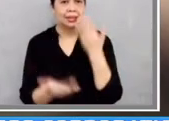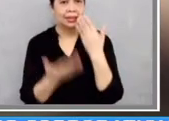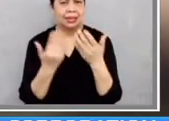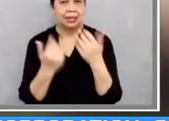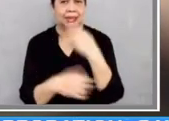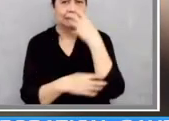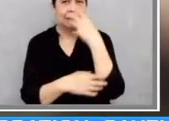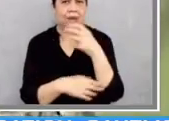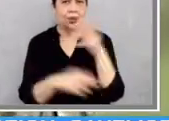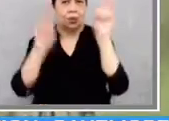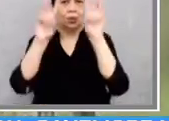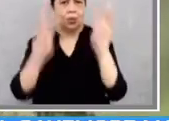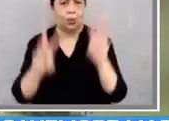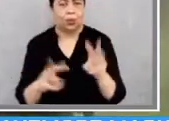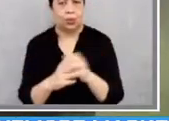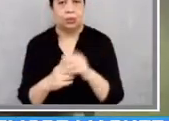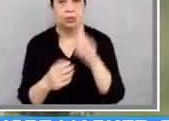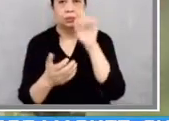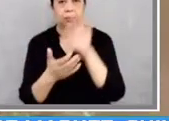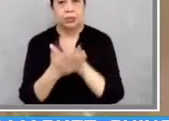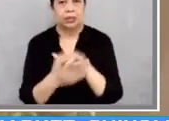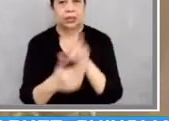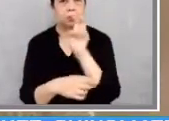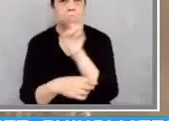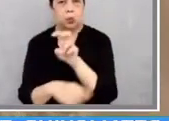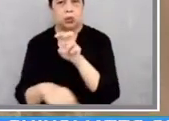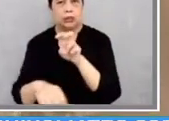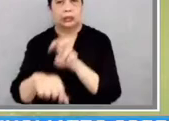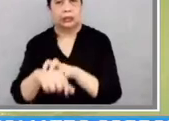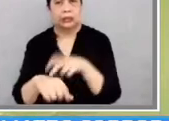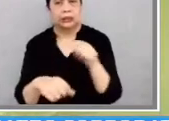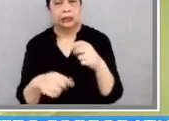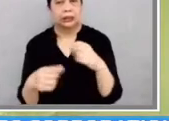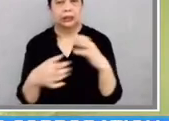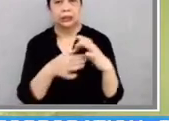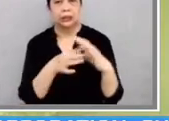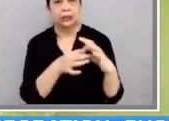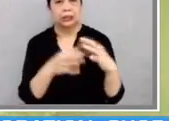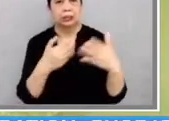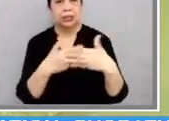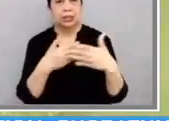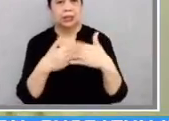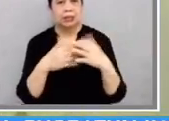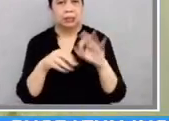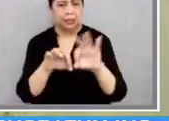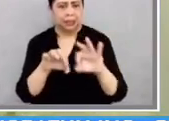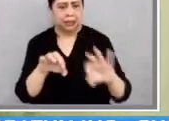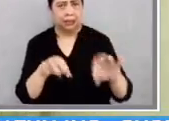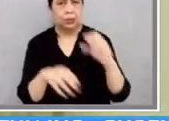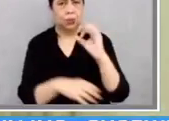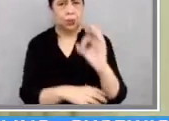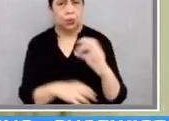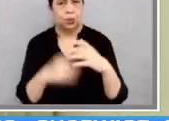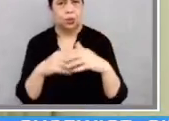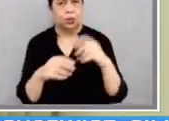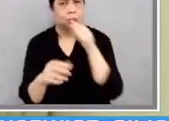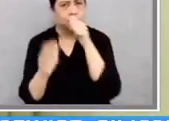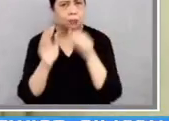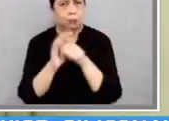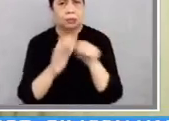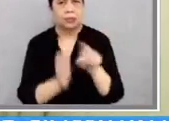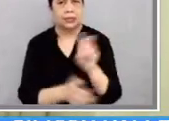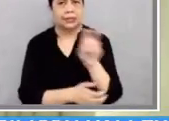panahon. Pinaniniwalaang natuklaw ang mga ito dahil nakatali ang mga ito malapit sa butas sa lupa na posibleng pinagtataguan ng mga